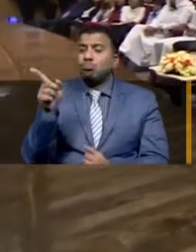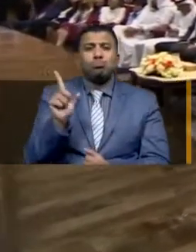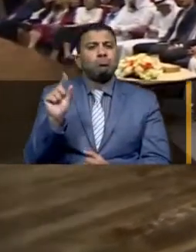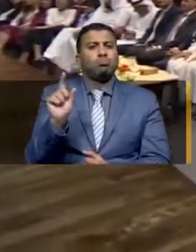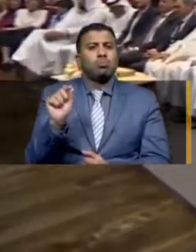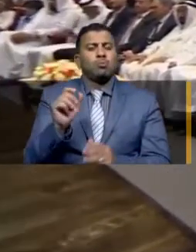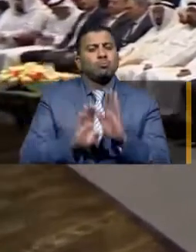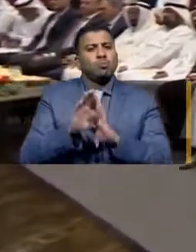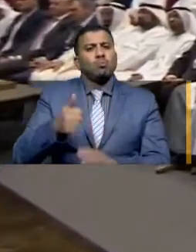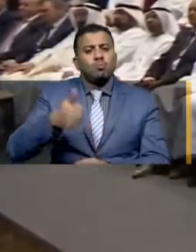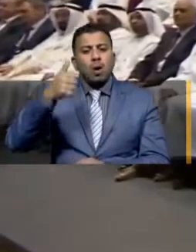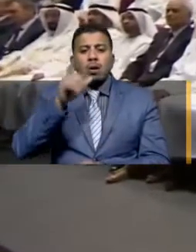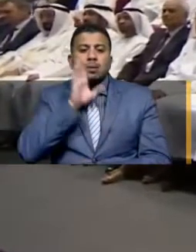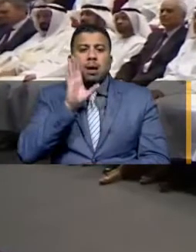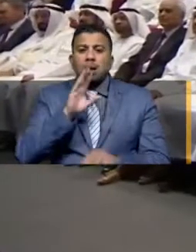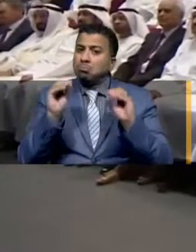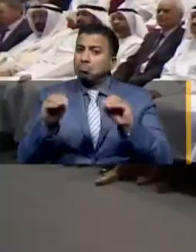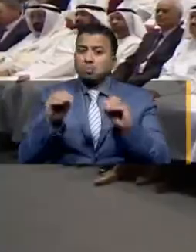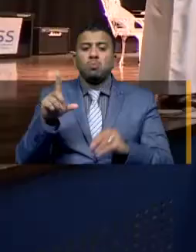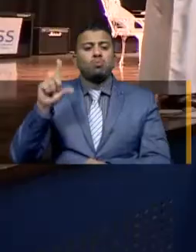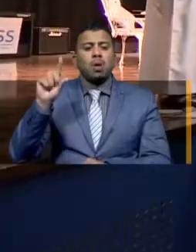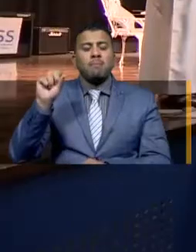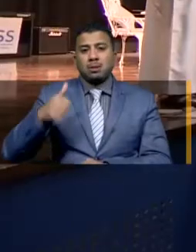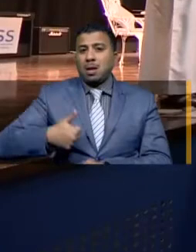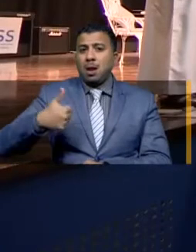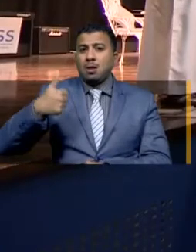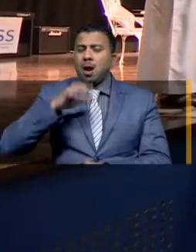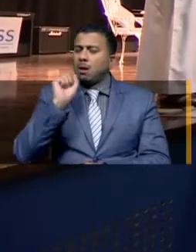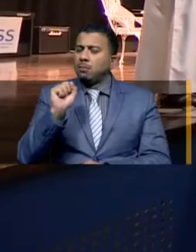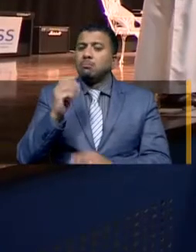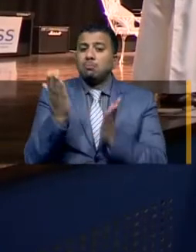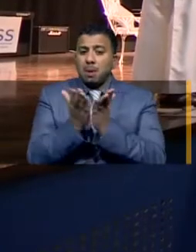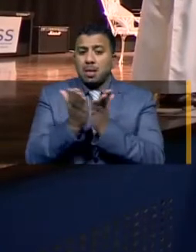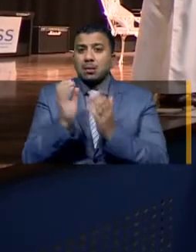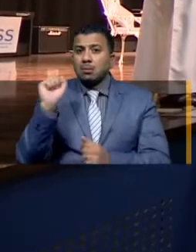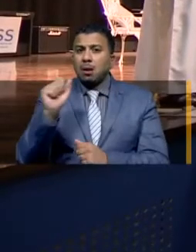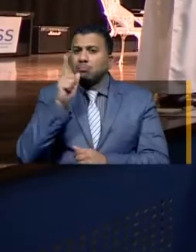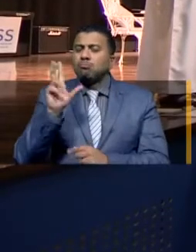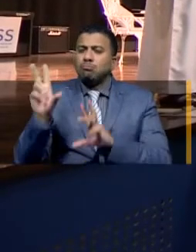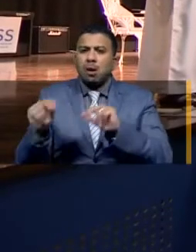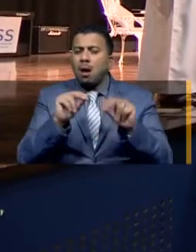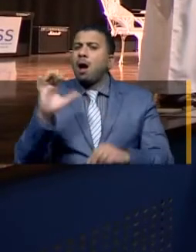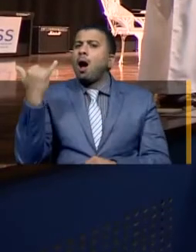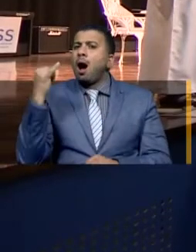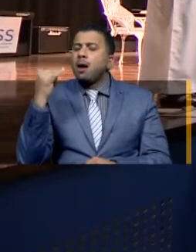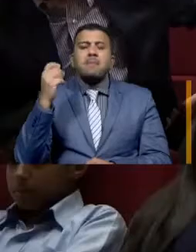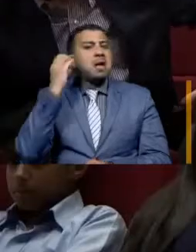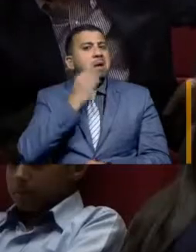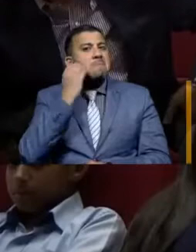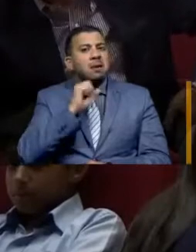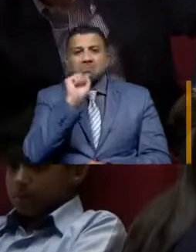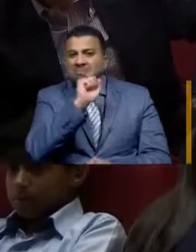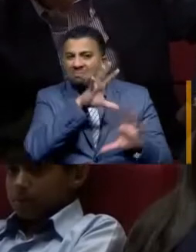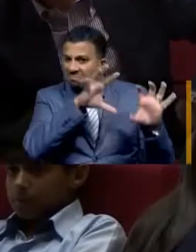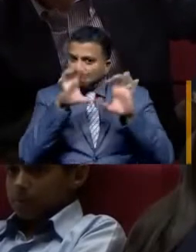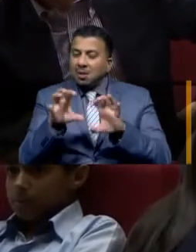للمدرسة في تقديم تعليم متميز وناجح عبر مراعاة المناهج الحديثة والتقاليد العربية والإماراتية،